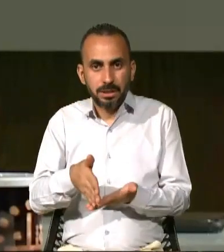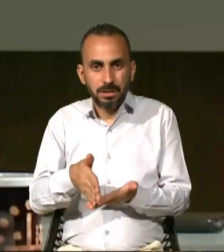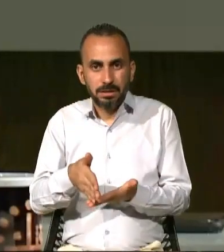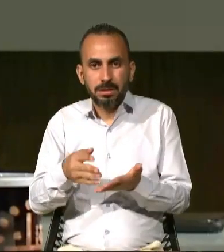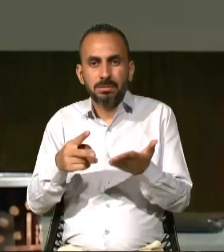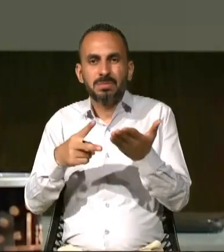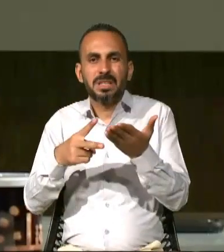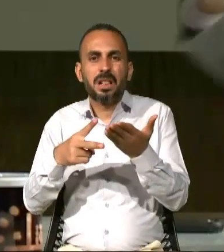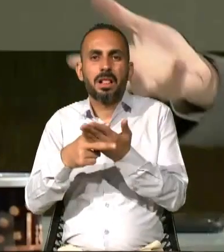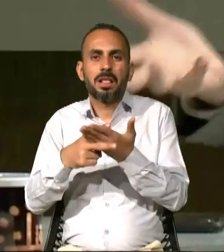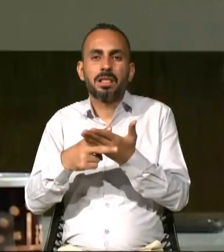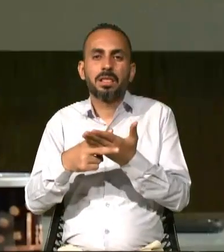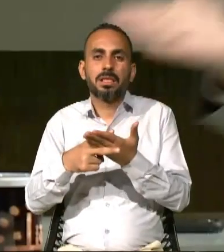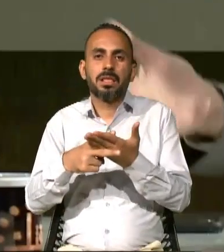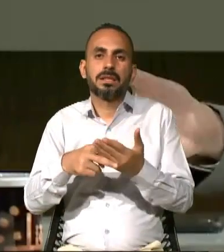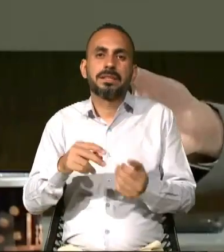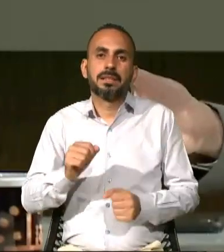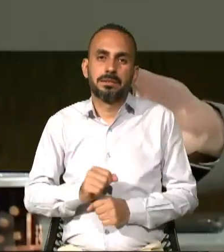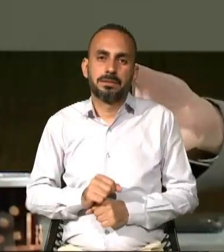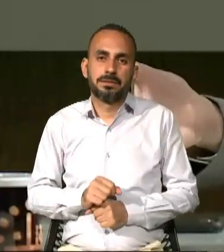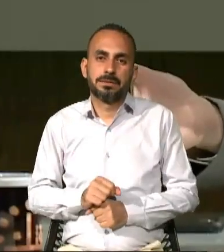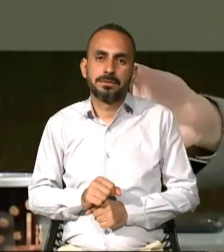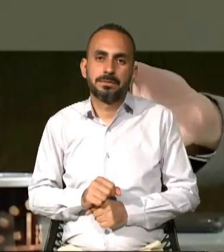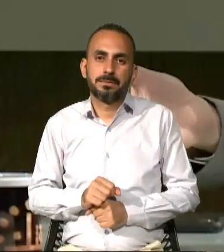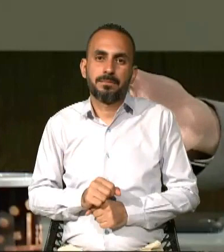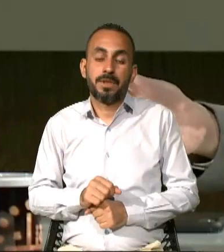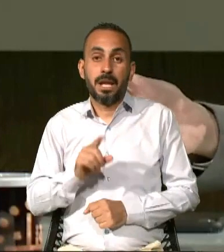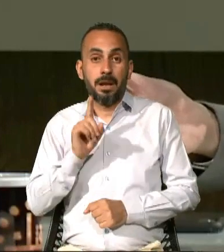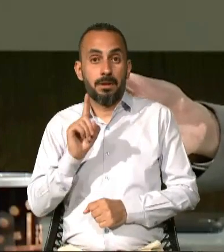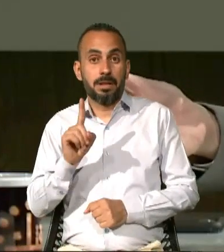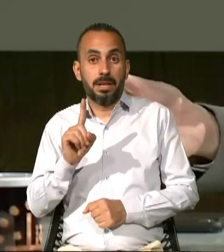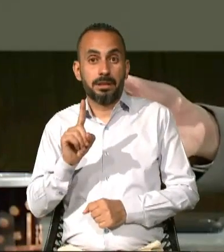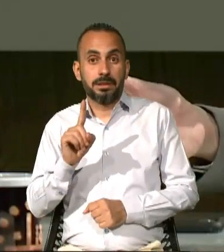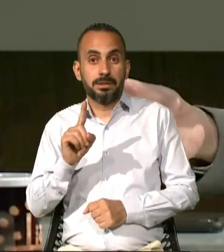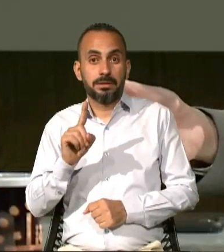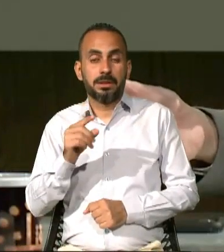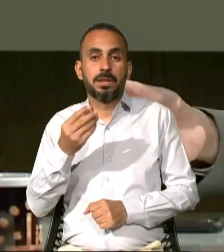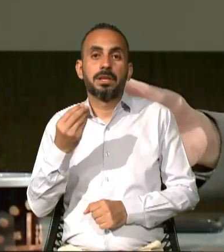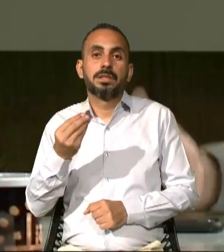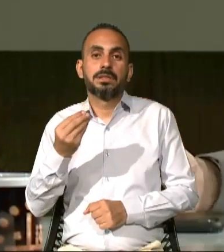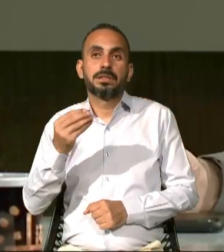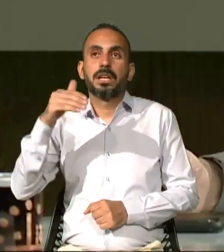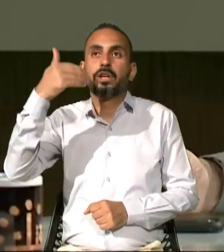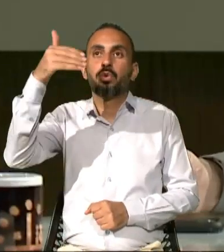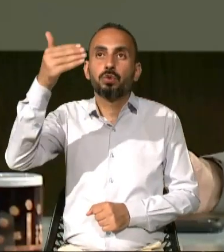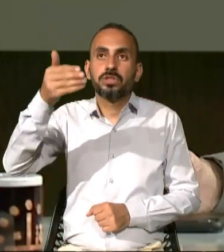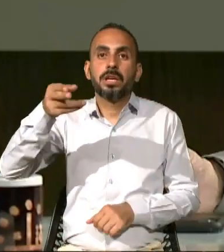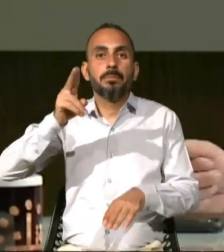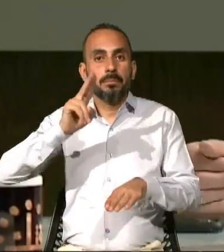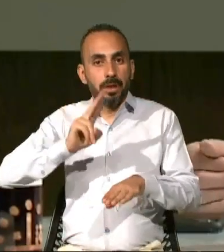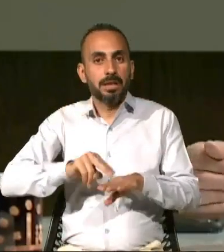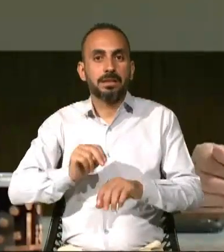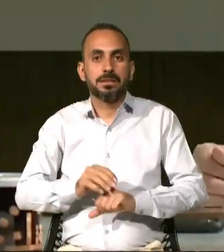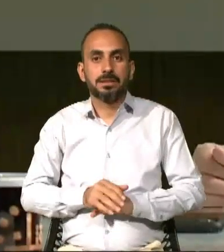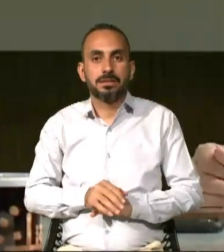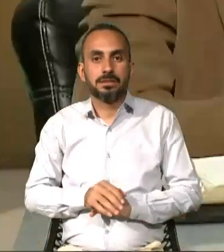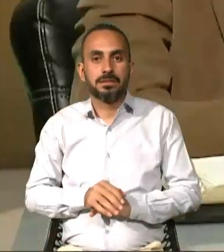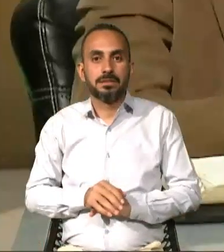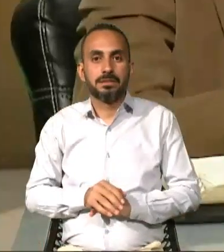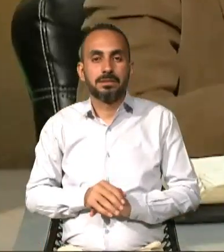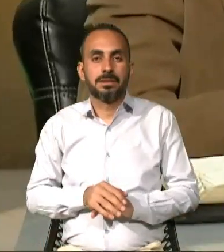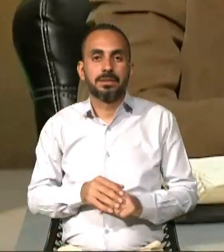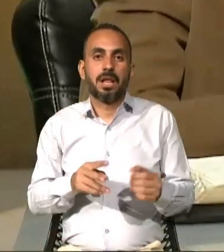تحقق الاستعداد للمجيء، ما سوف يتحقق ده ايه؟ ما يقارب التلتين. يا الهي،